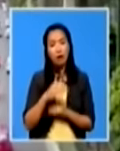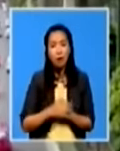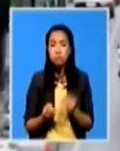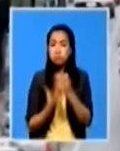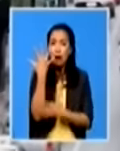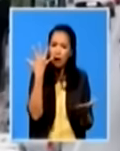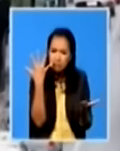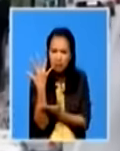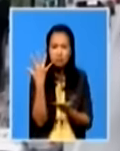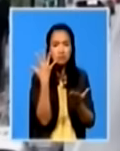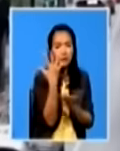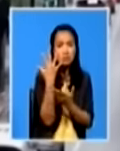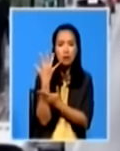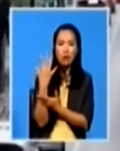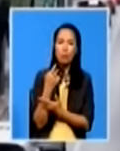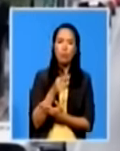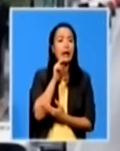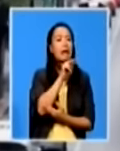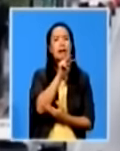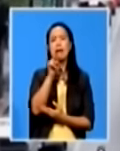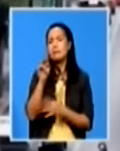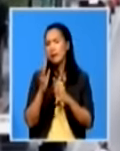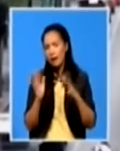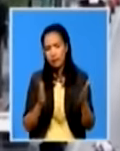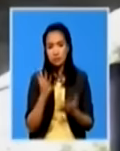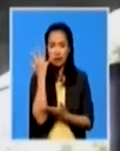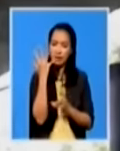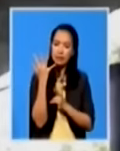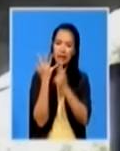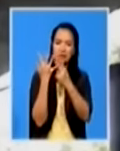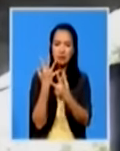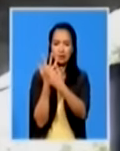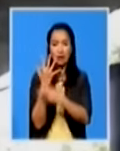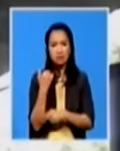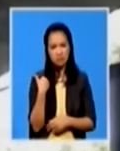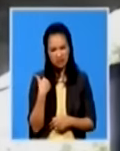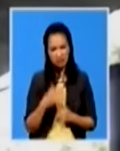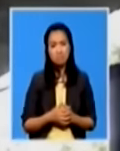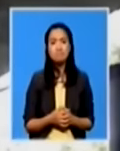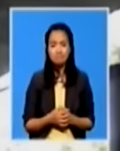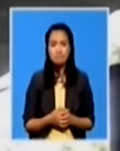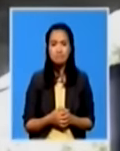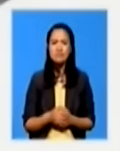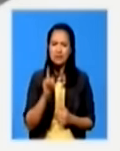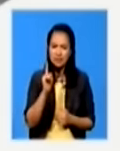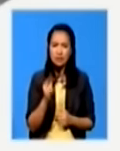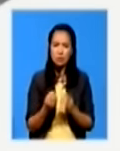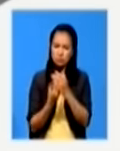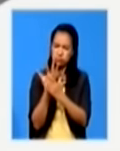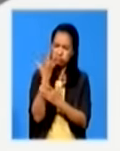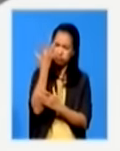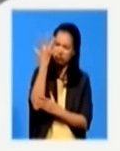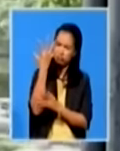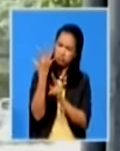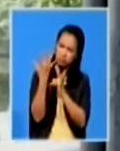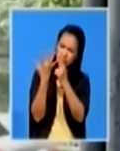ต้นไม้ที่เรียกว่ามองเห็นกันทั่วไปนะครับบั่นยอดบ้างนะแทนที่เราจะทอนยอดให้มันสูงเกะกะได้อย่างไรน